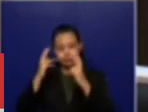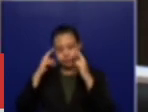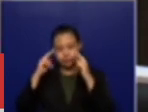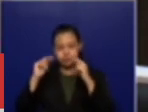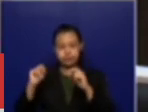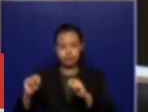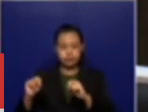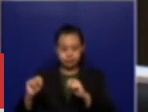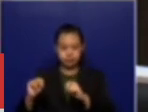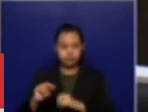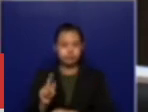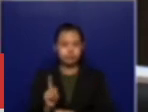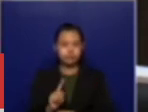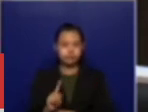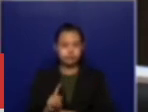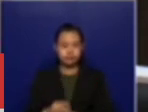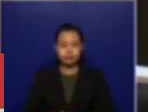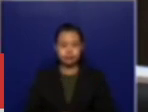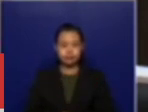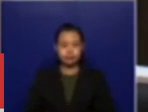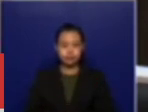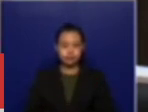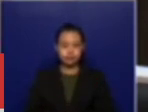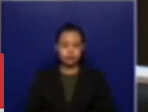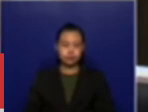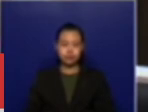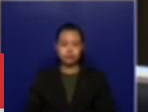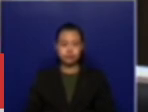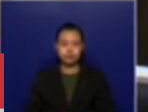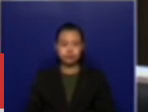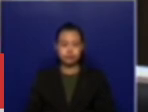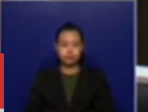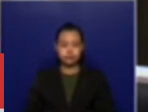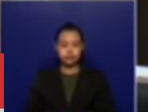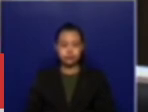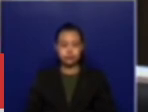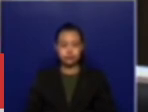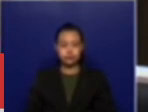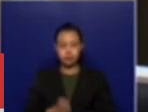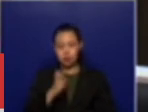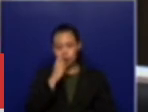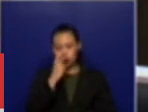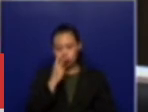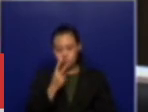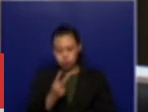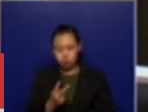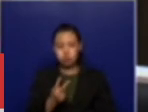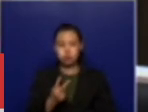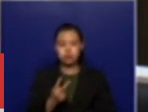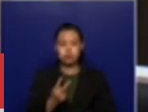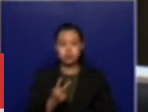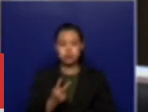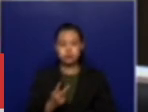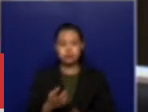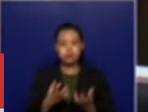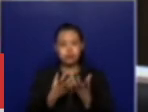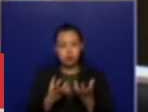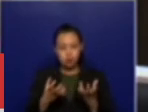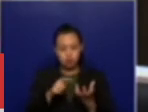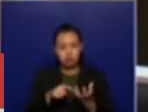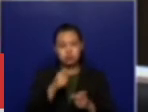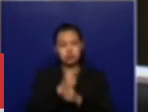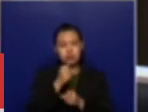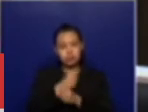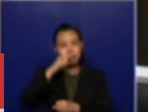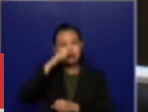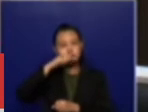ครับว่าเมื่อเราพิจารณาถึงขีดความสามารถนะครับผลผลิตที่ประเทศสาม